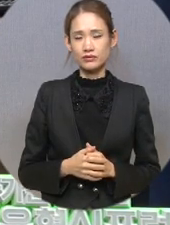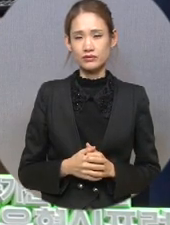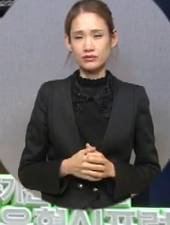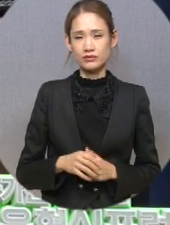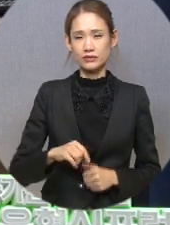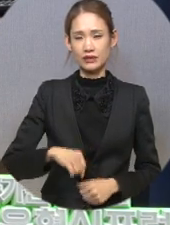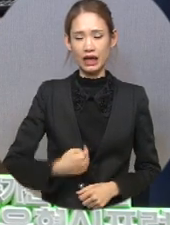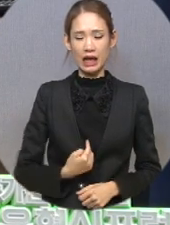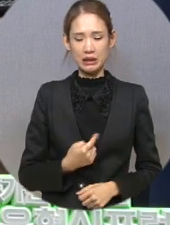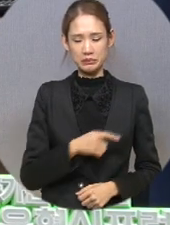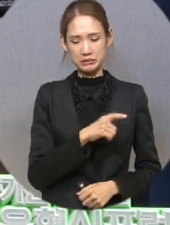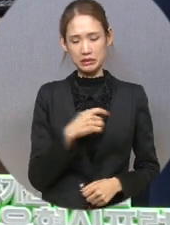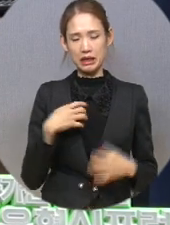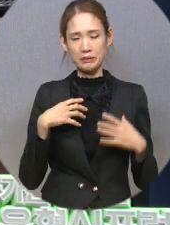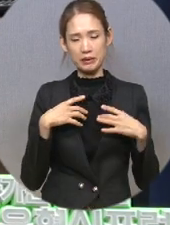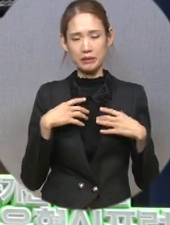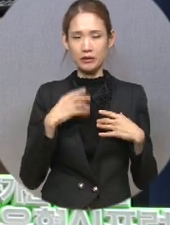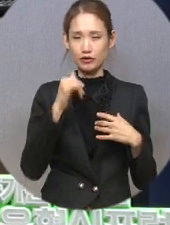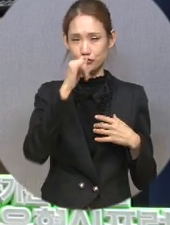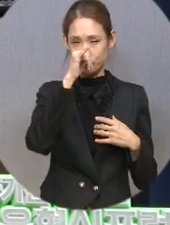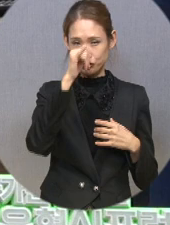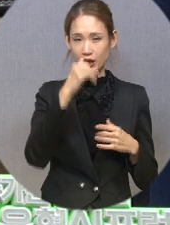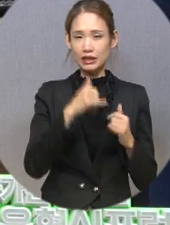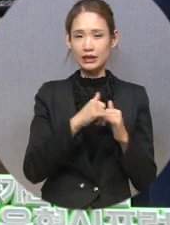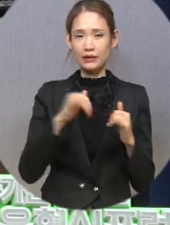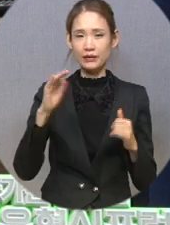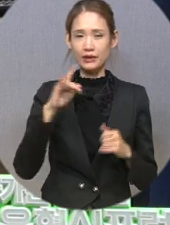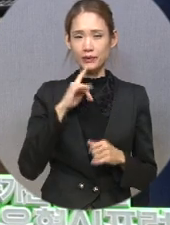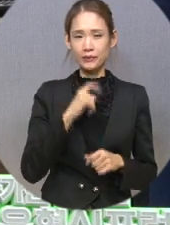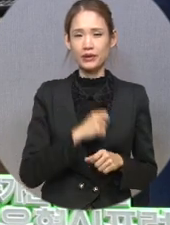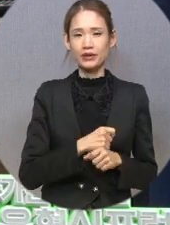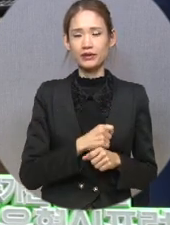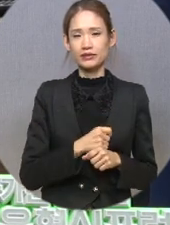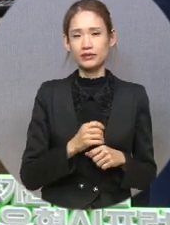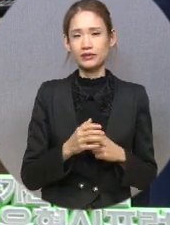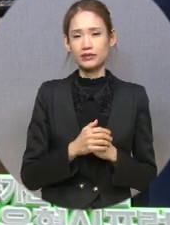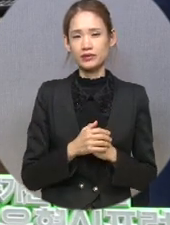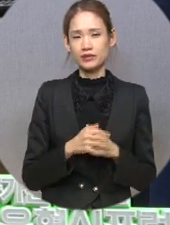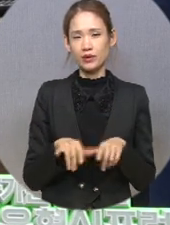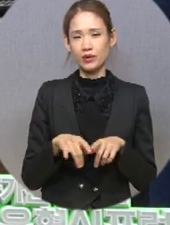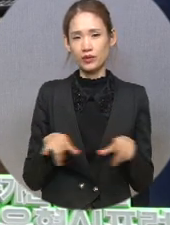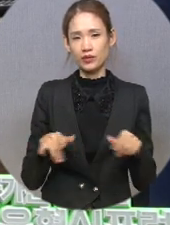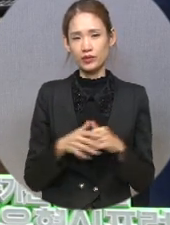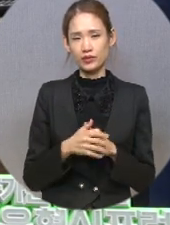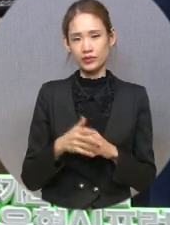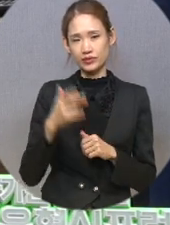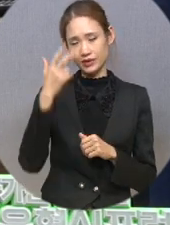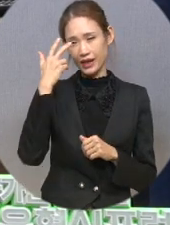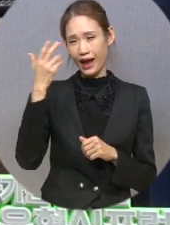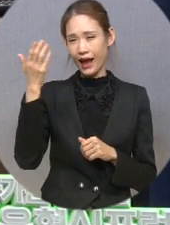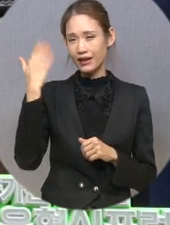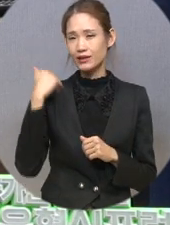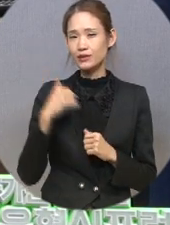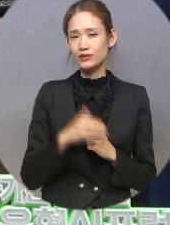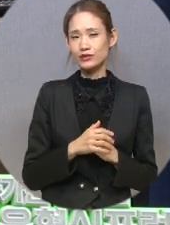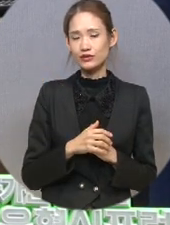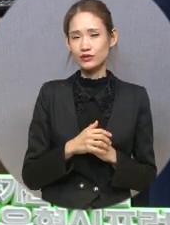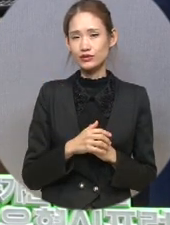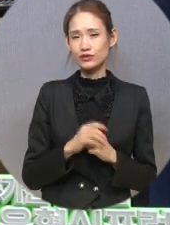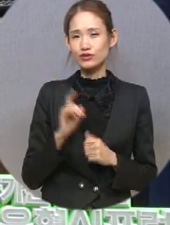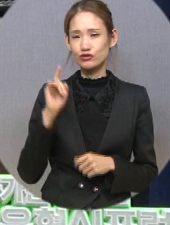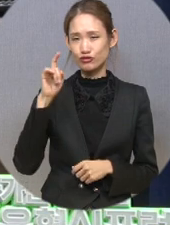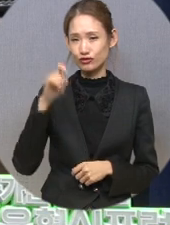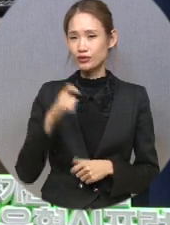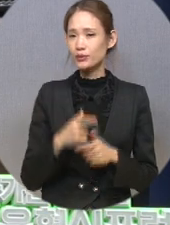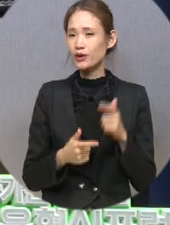자기들이 잘나서 훌륭한 사람이 됐다고 생각들을 하는 경향이 있죠. 그런데 이제 보통 왜냐면 우리 그 옛날부터